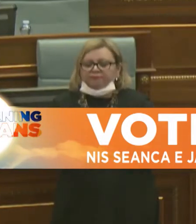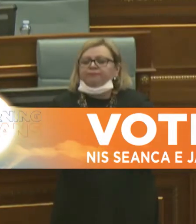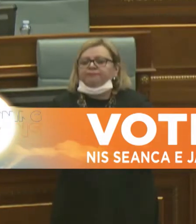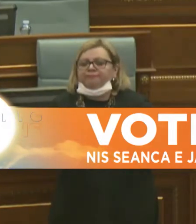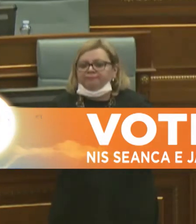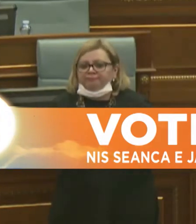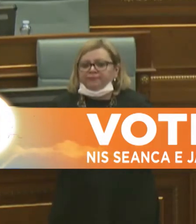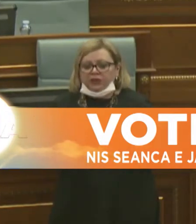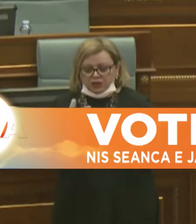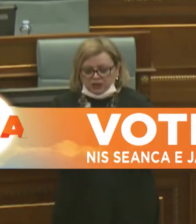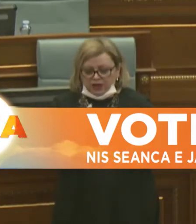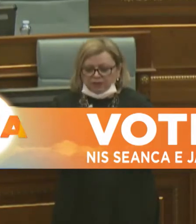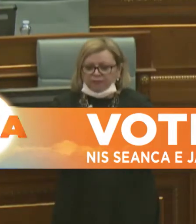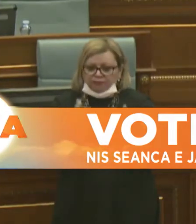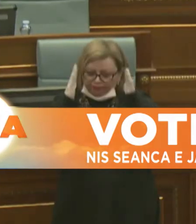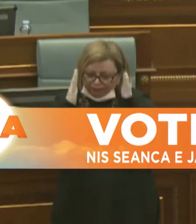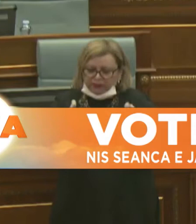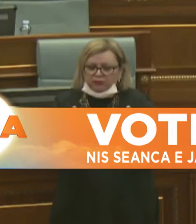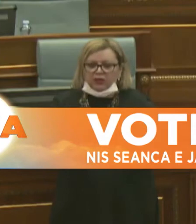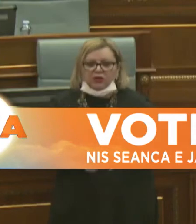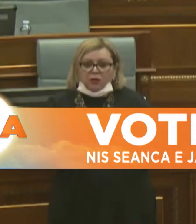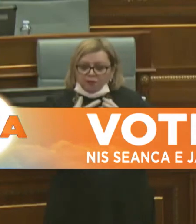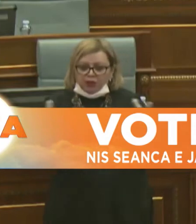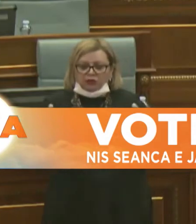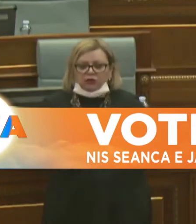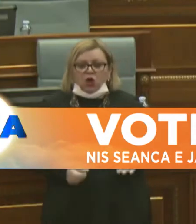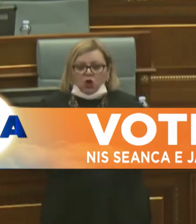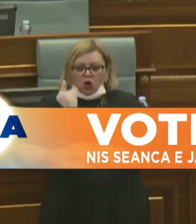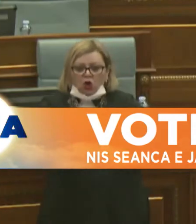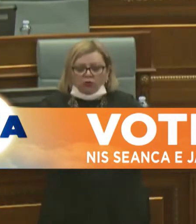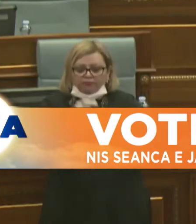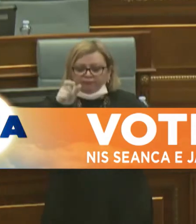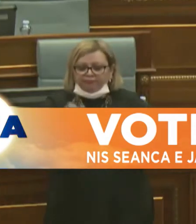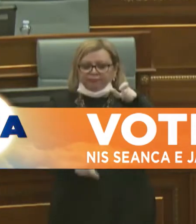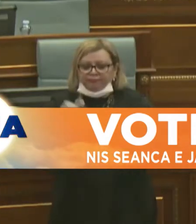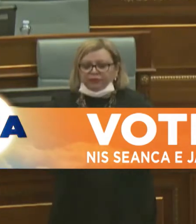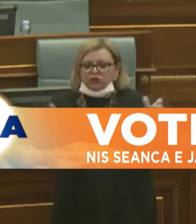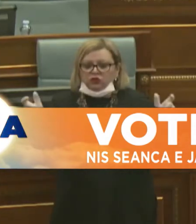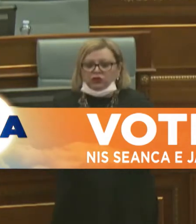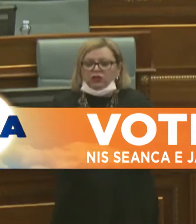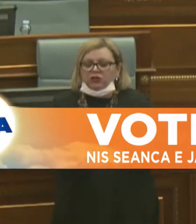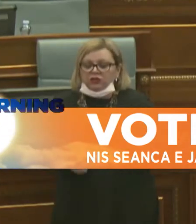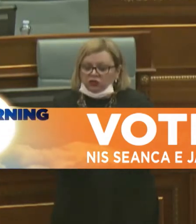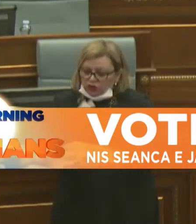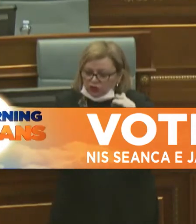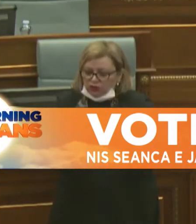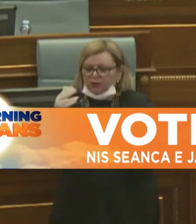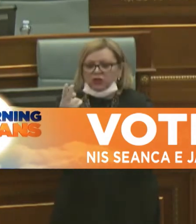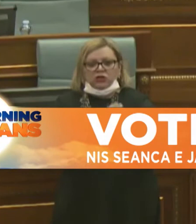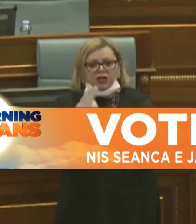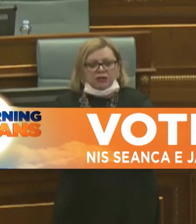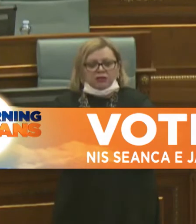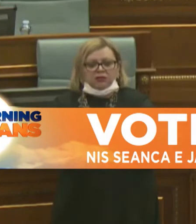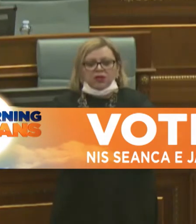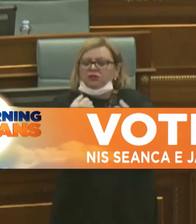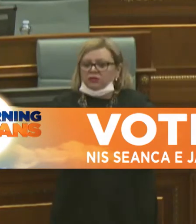sepse ne jemi besimplot se përbëjmë një komb që mund ndërtoj një shtet fuqishëm, demokratik, të denjë për qenë